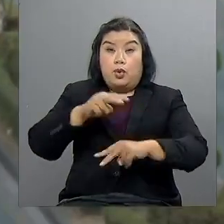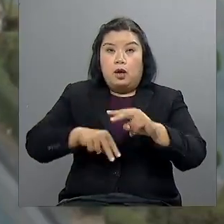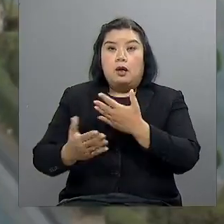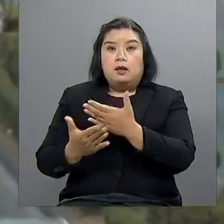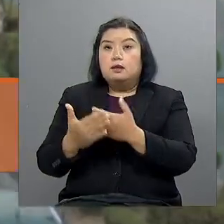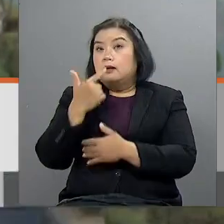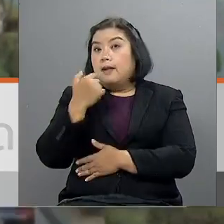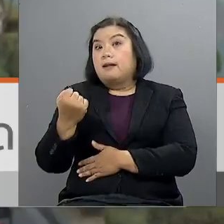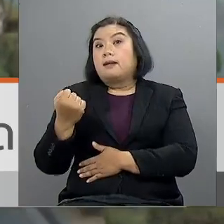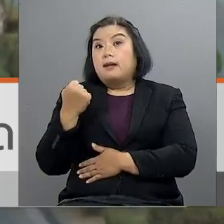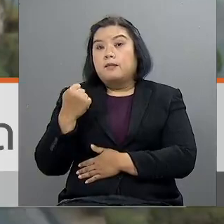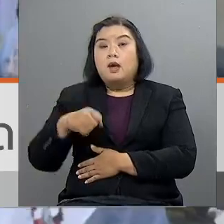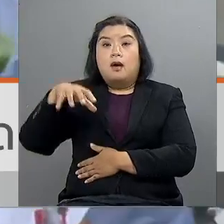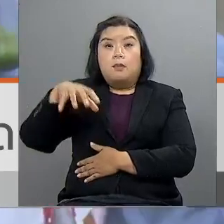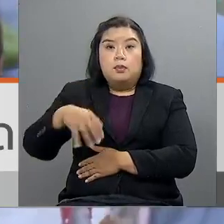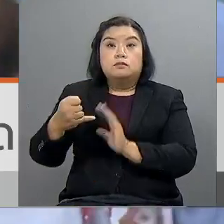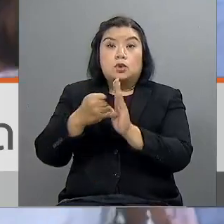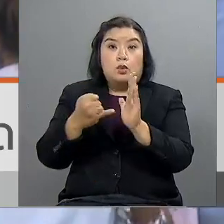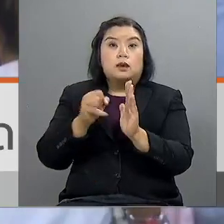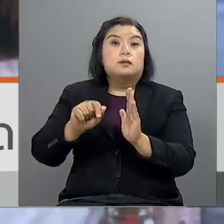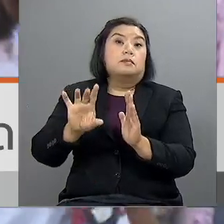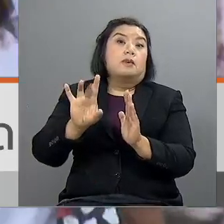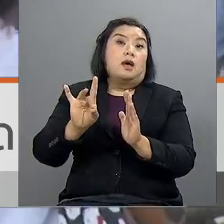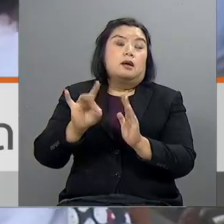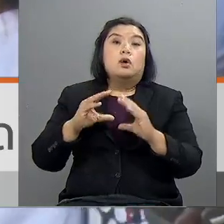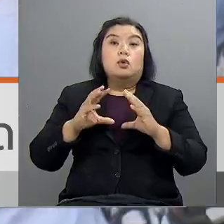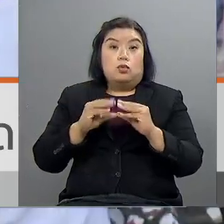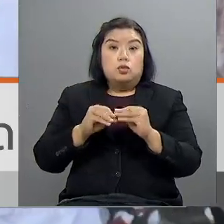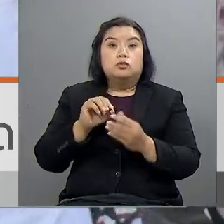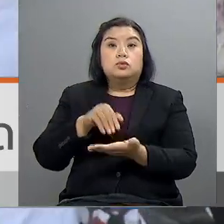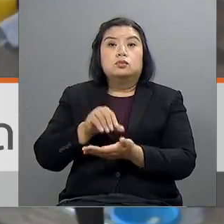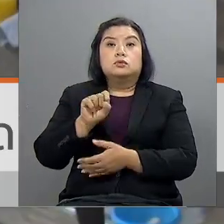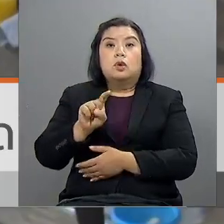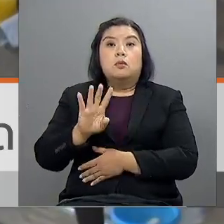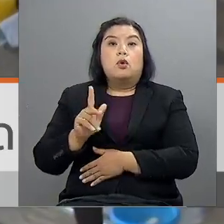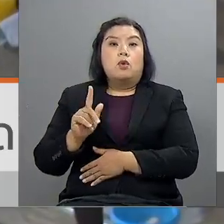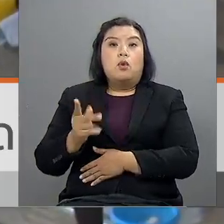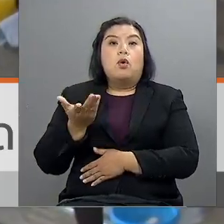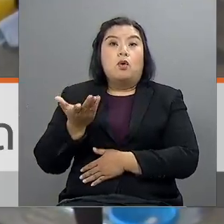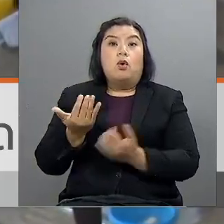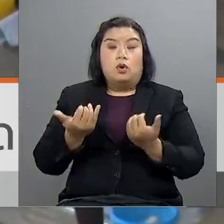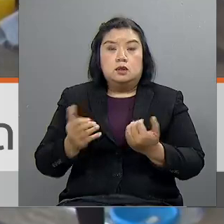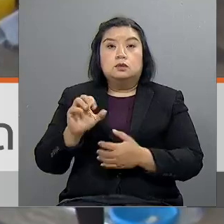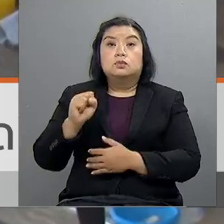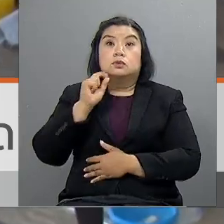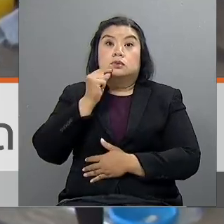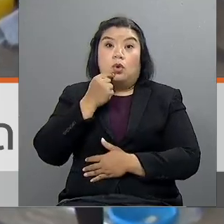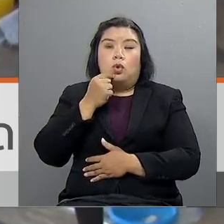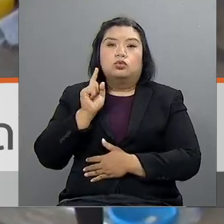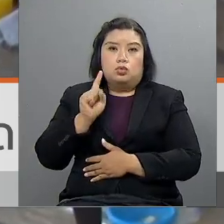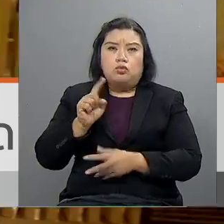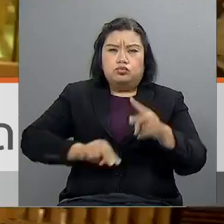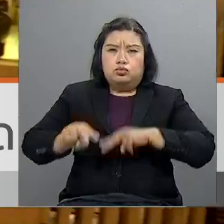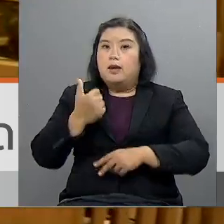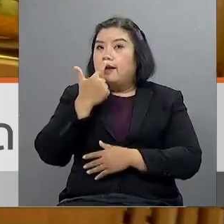พื้นที่ 28จังหวัดนะครับที่ประชุมสปกชุดเล็กยังคงเสนอให้พื้นที่จังหวัดสมุทรสาครเป็นพื้นที่ควบคุมสูงสุดนะครับ